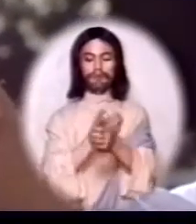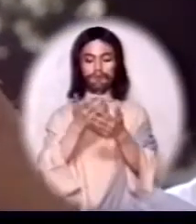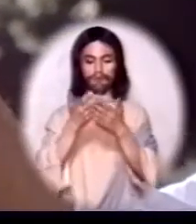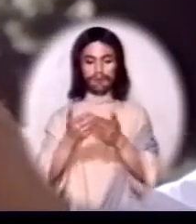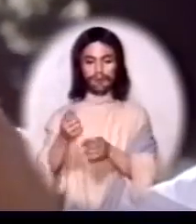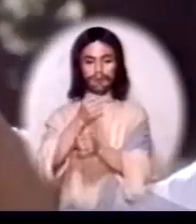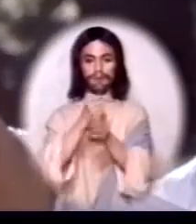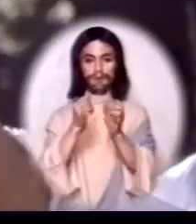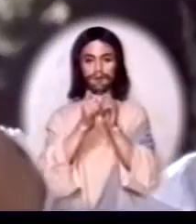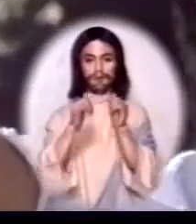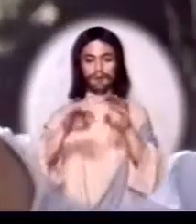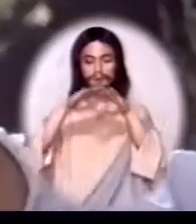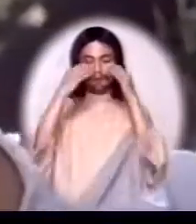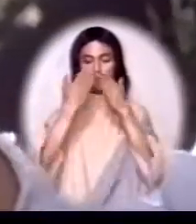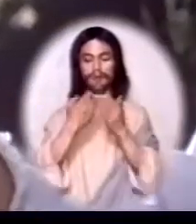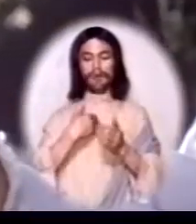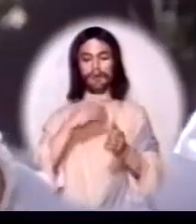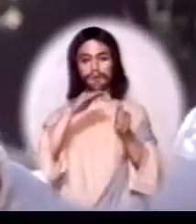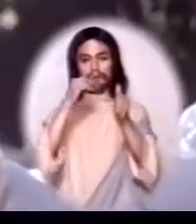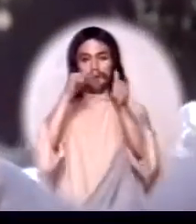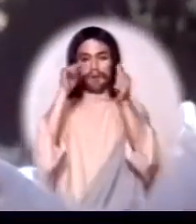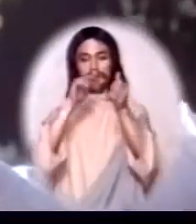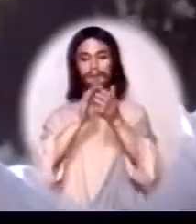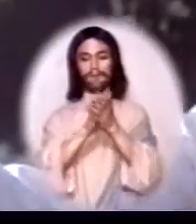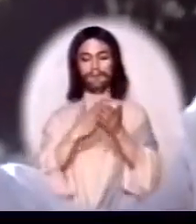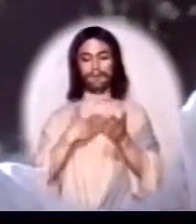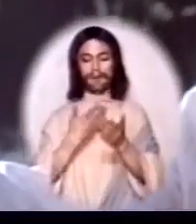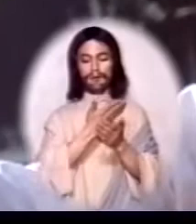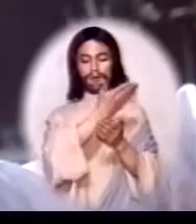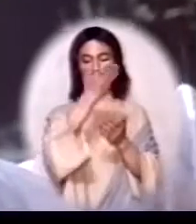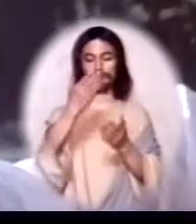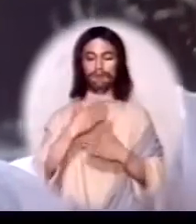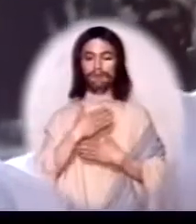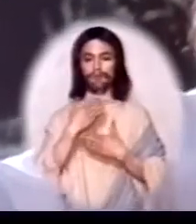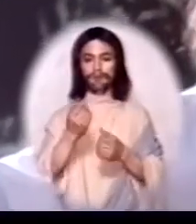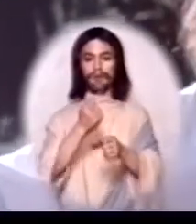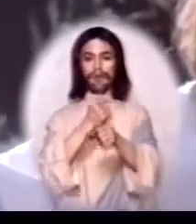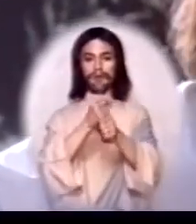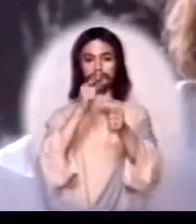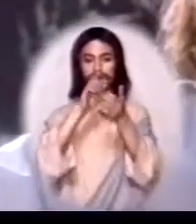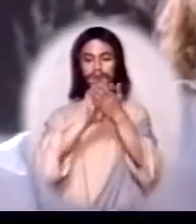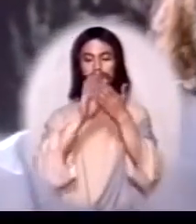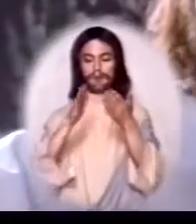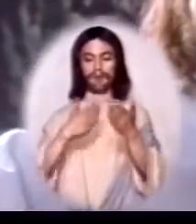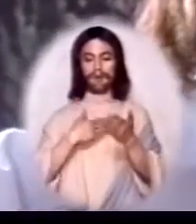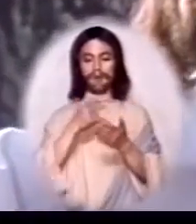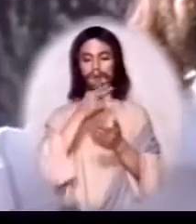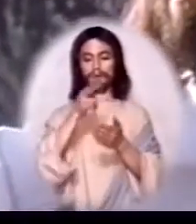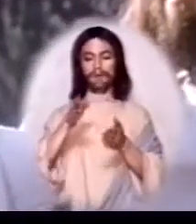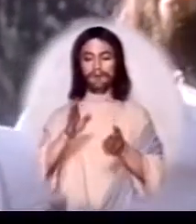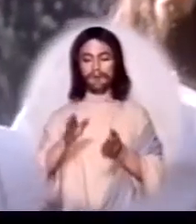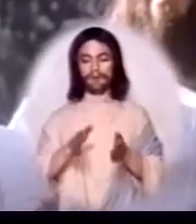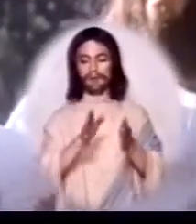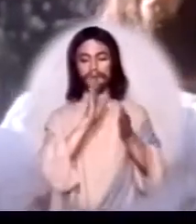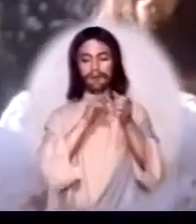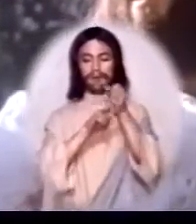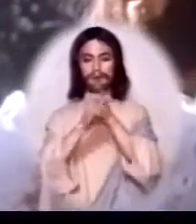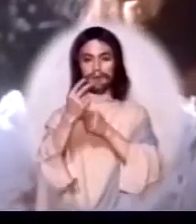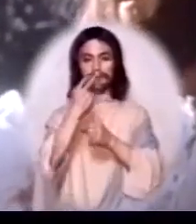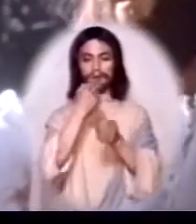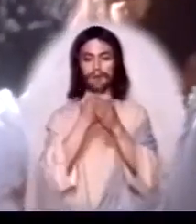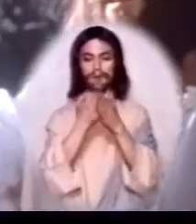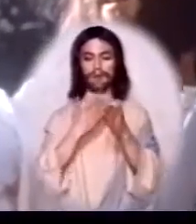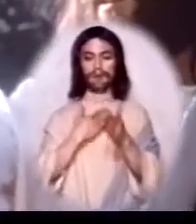수고하고 무거운 짐진 자들아 다 내게로 오라. 내가 너희를 쉬게 하리라. 내가 곧 길이요